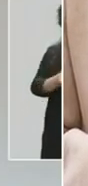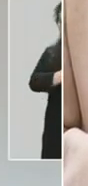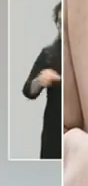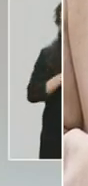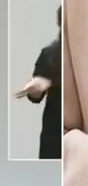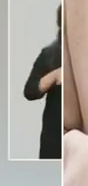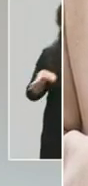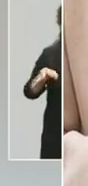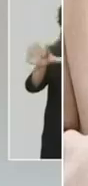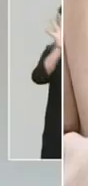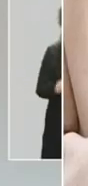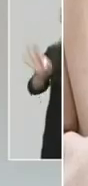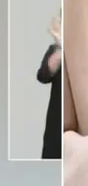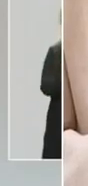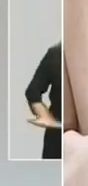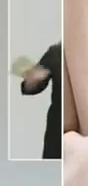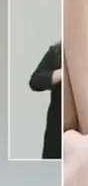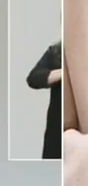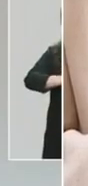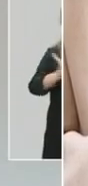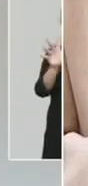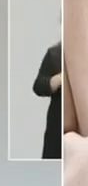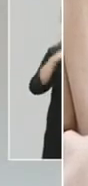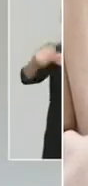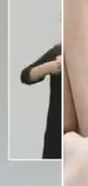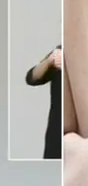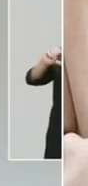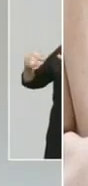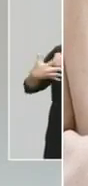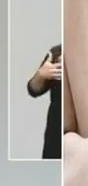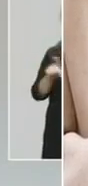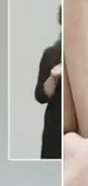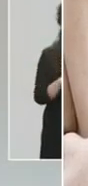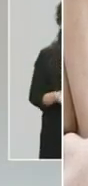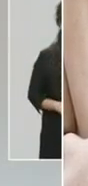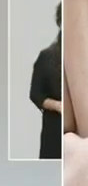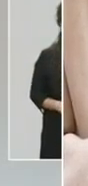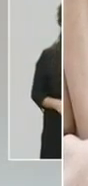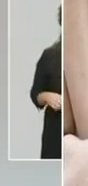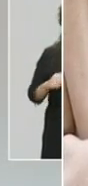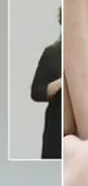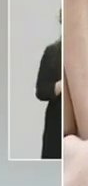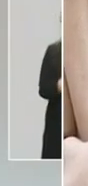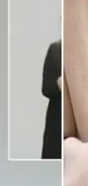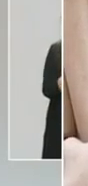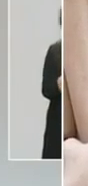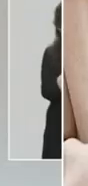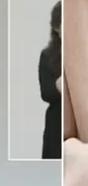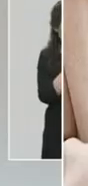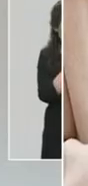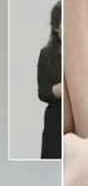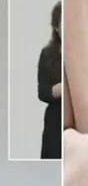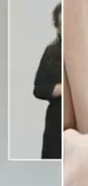à la gratuité de ces tests, il n'est absolument pas question de revenir dessus. Olivier Véran est très clair là-dessus. Certains